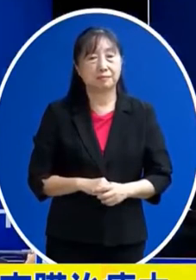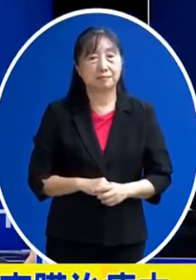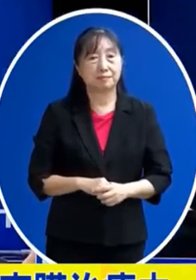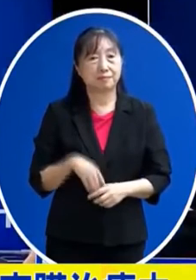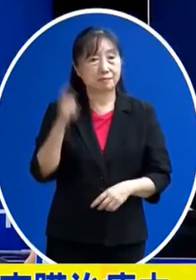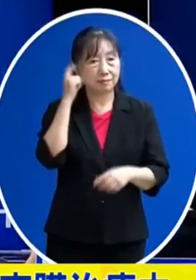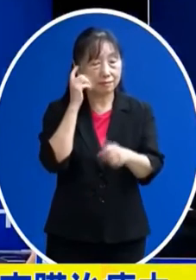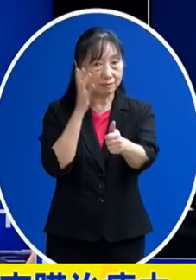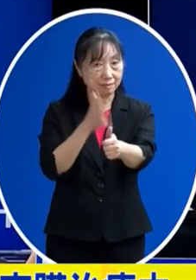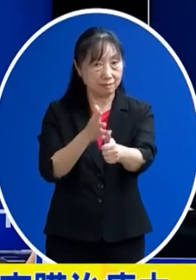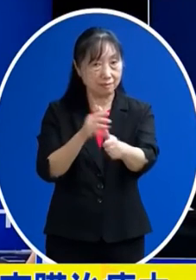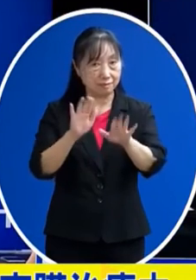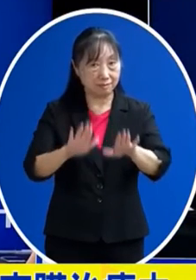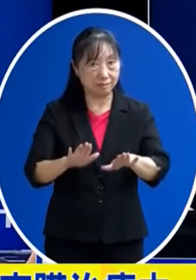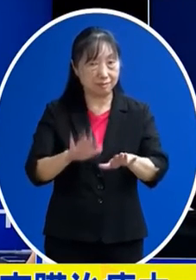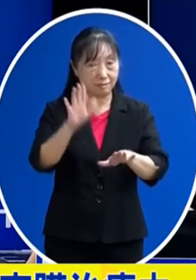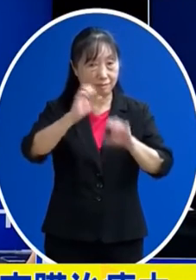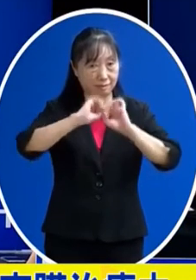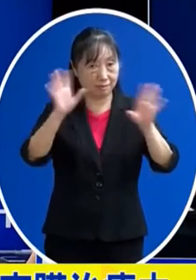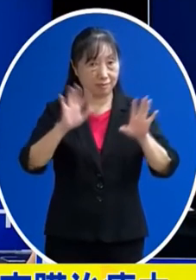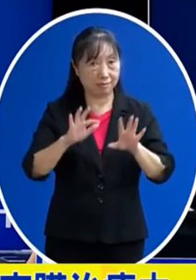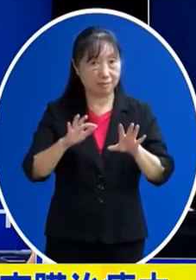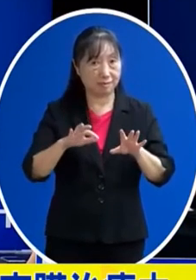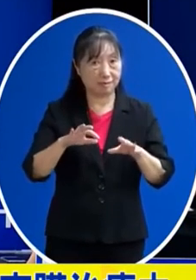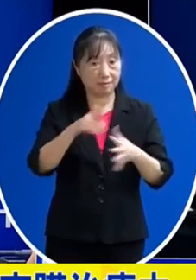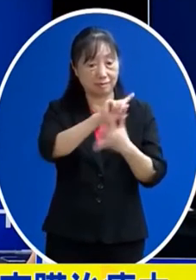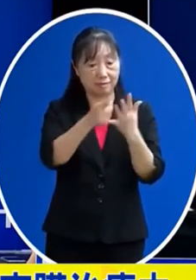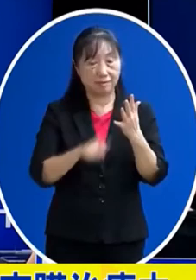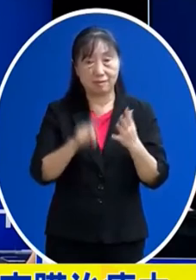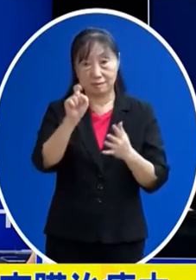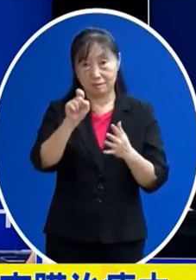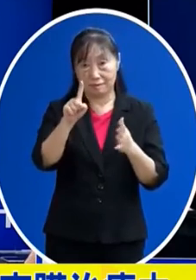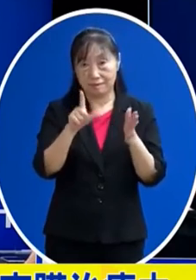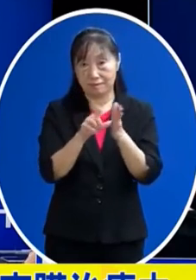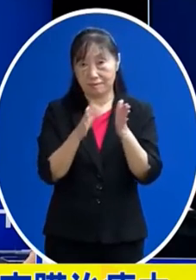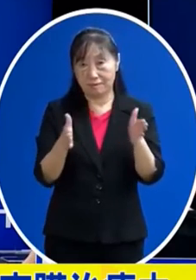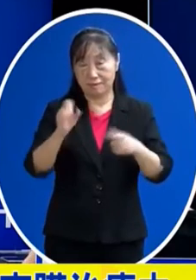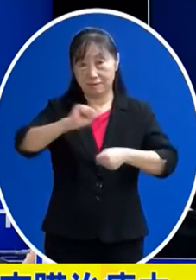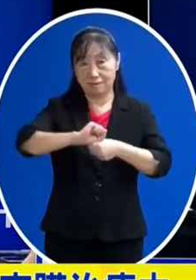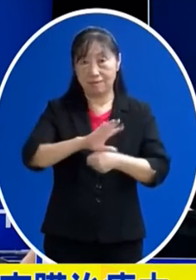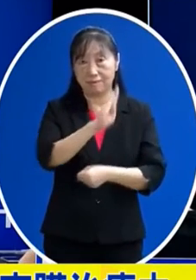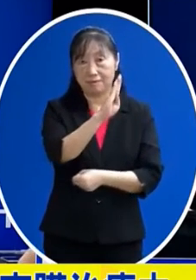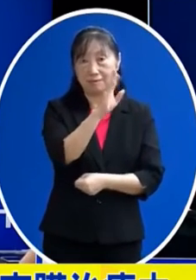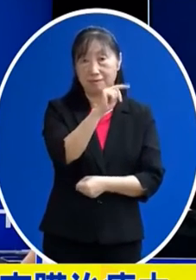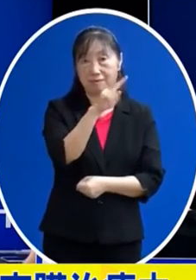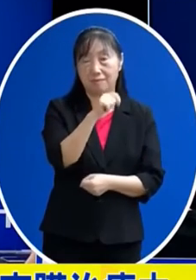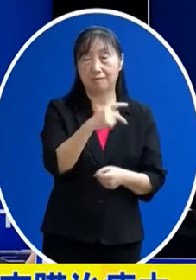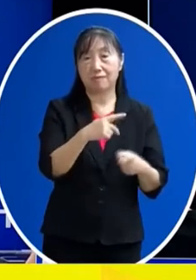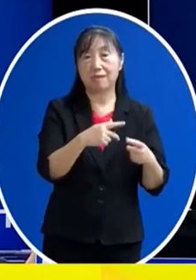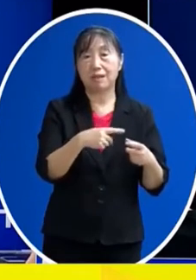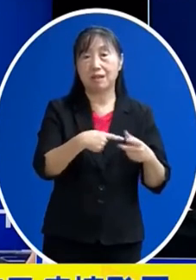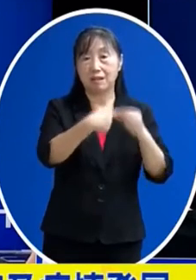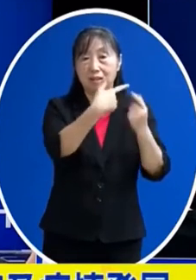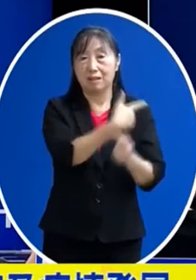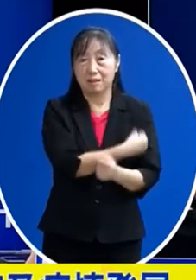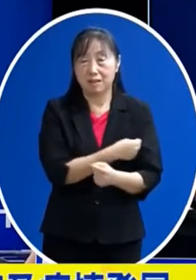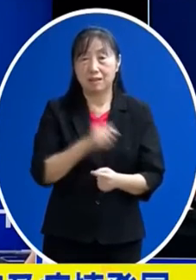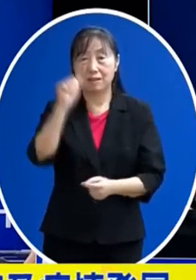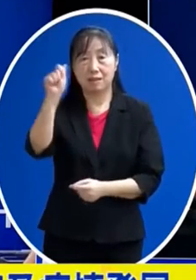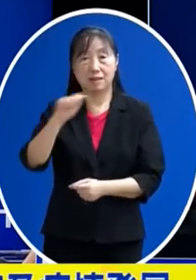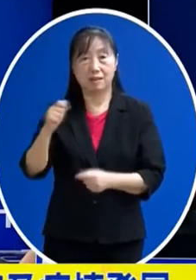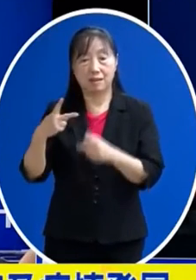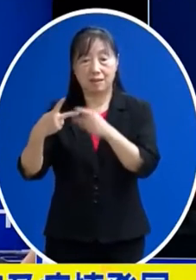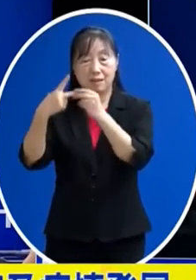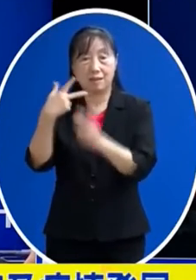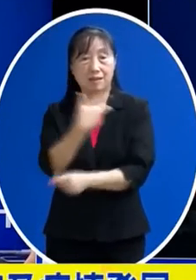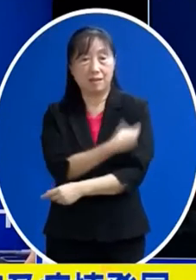副座好，想请教一下，今天有公布第11期增加的 BNT 第一剂以及 AZ 疫苗第二剂，大